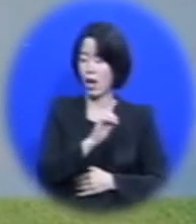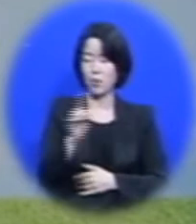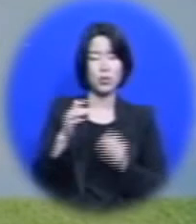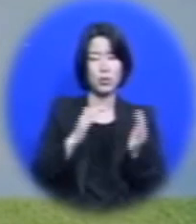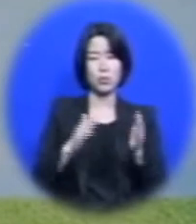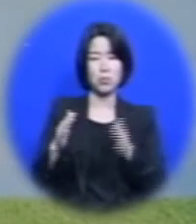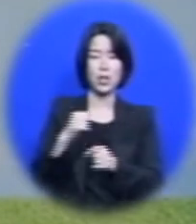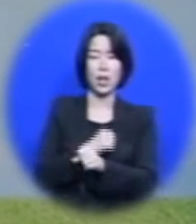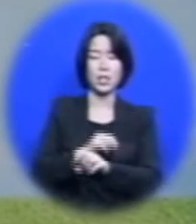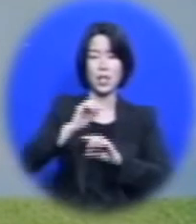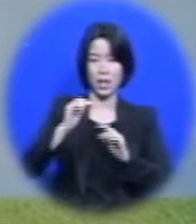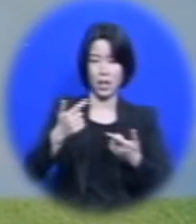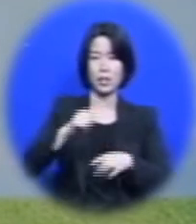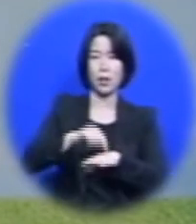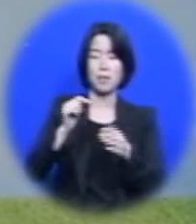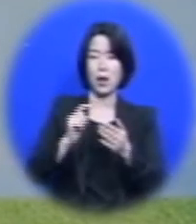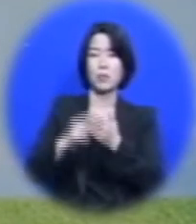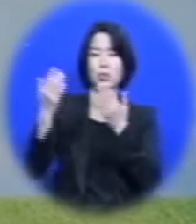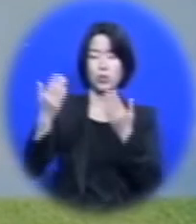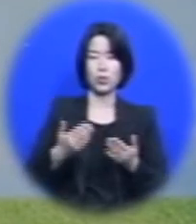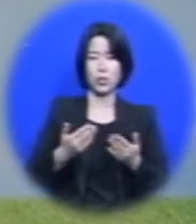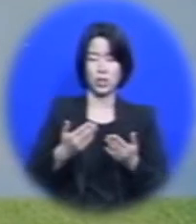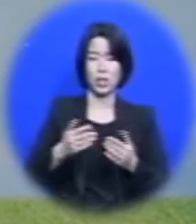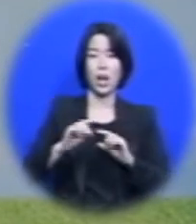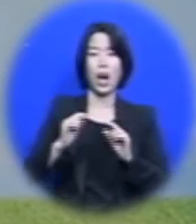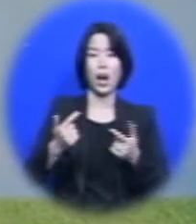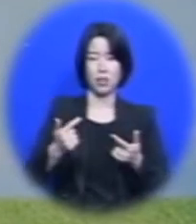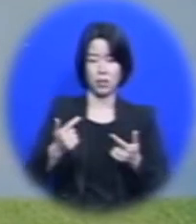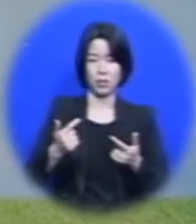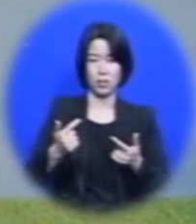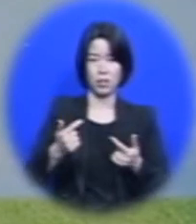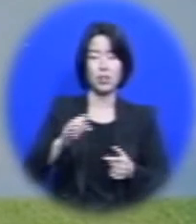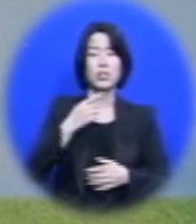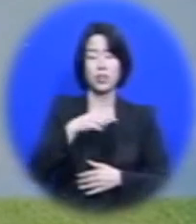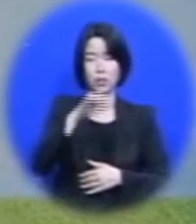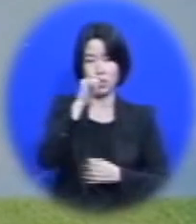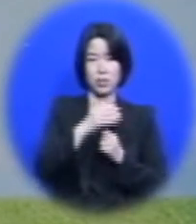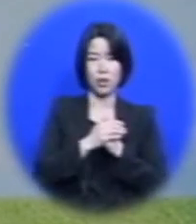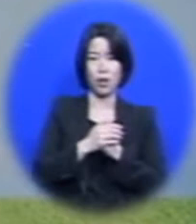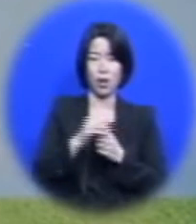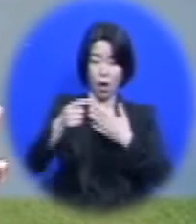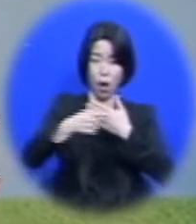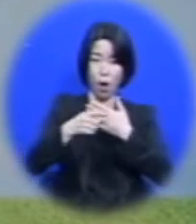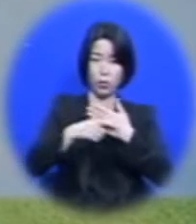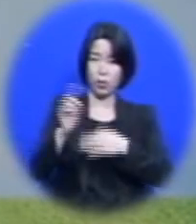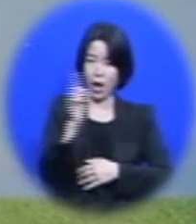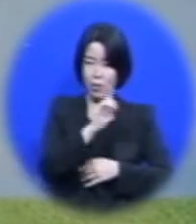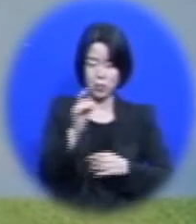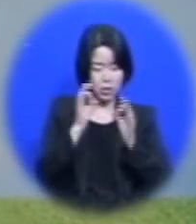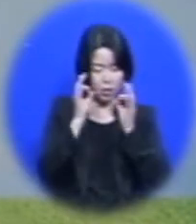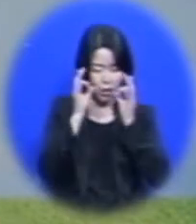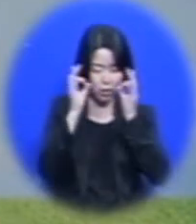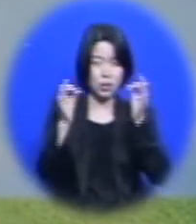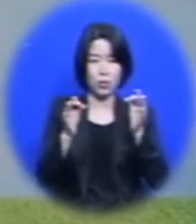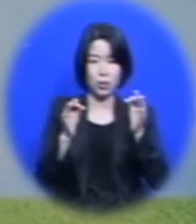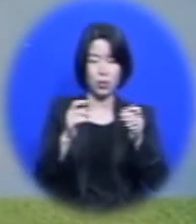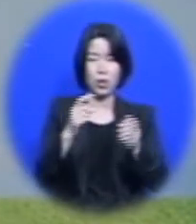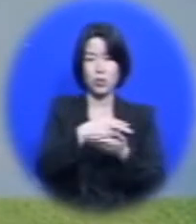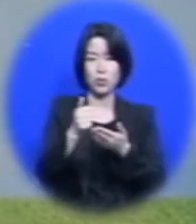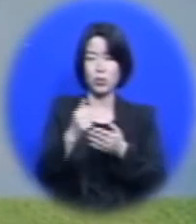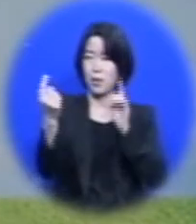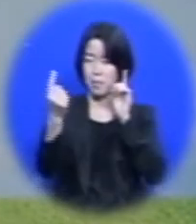하지 않았다 하는 마음을 주신 가정이 있었습니다. 겉으로 아무리 정성껏 주님을 맞이할 준비를 하는 것